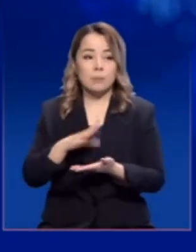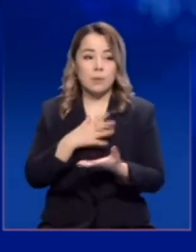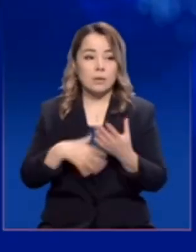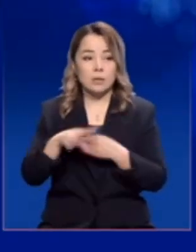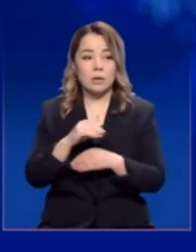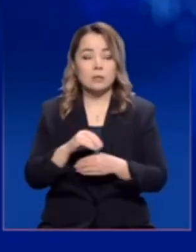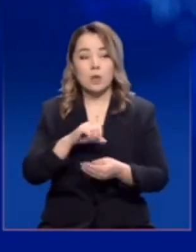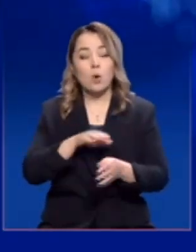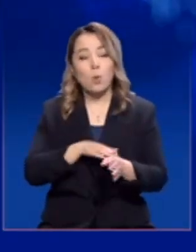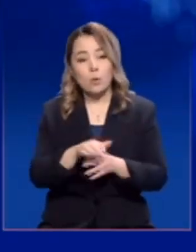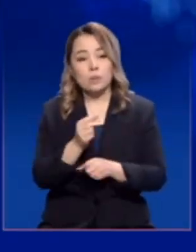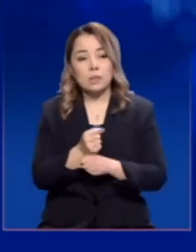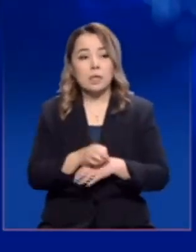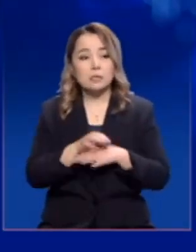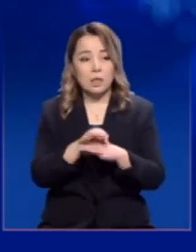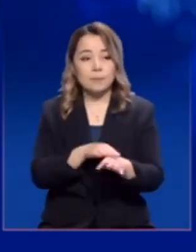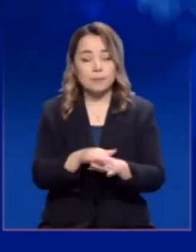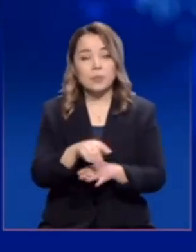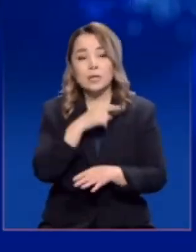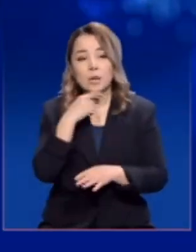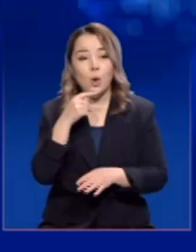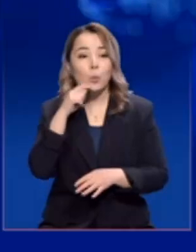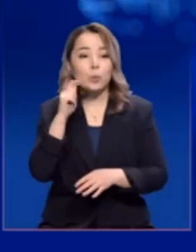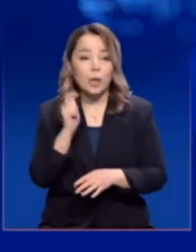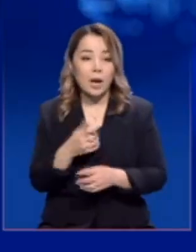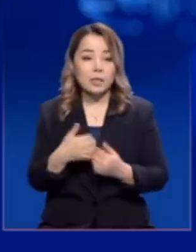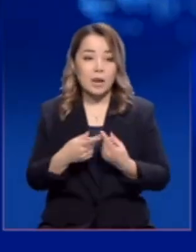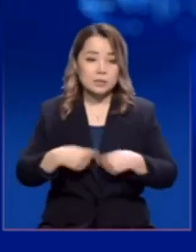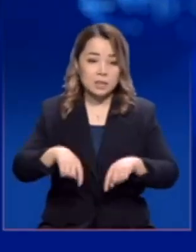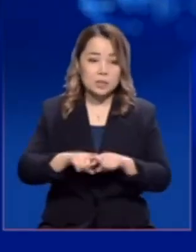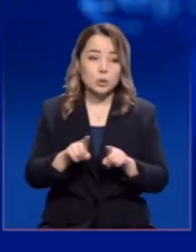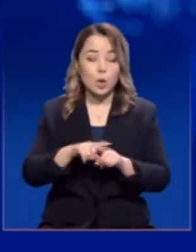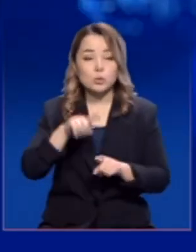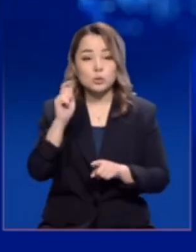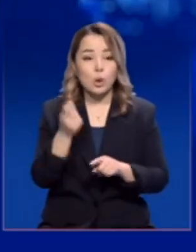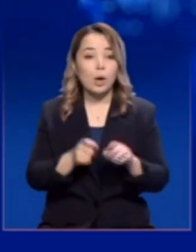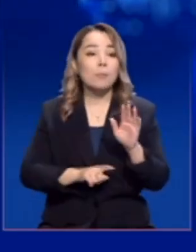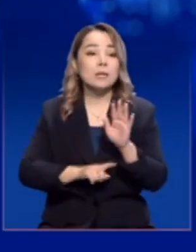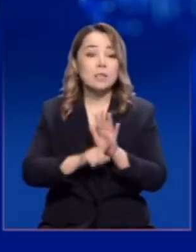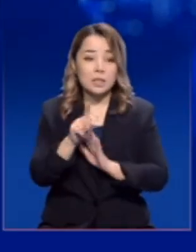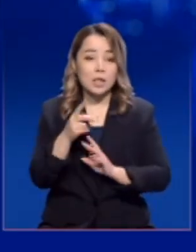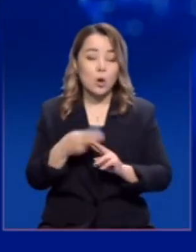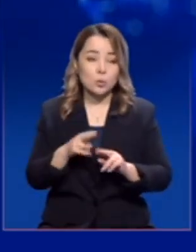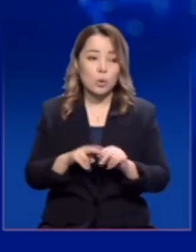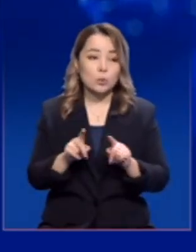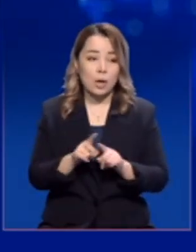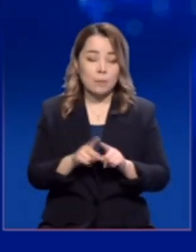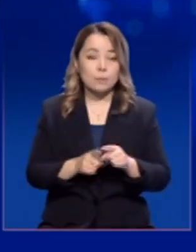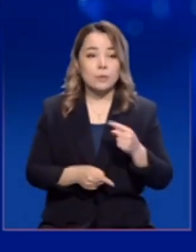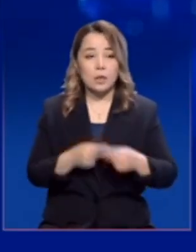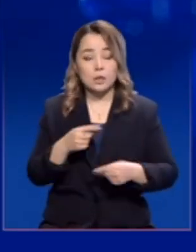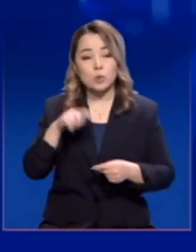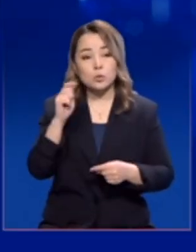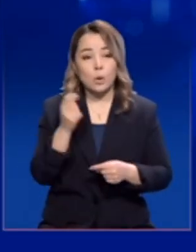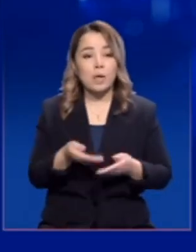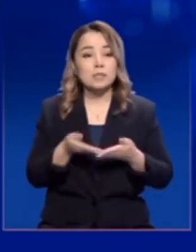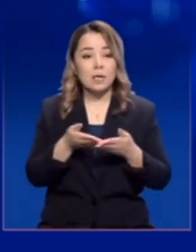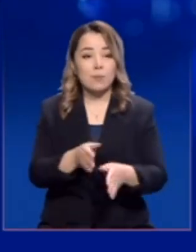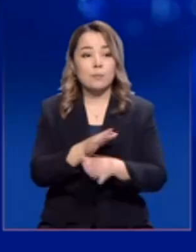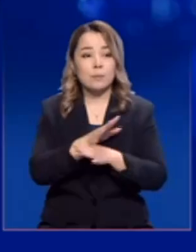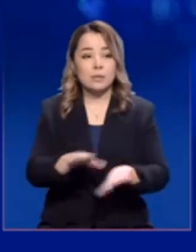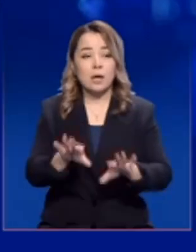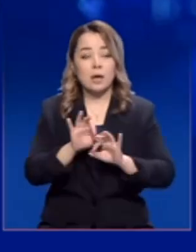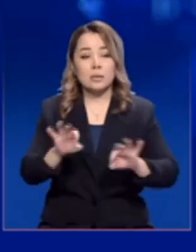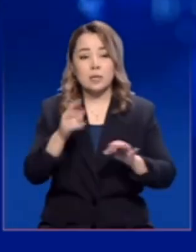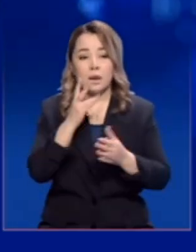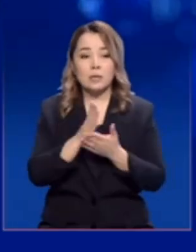қарарларын орындап отырғанын және Ресей мен Украина арасында соғыс басталғалы Босфор бұғазынан бірде бір соғыс кемесінің өтпегенін тілге